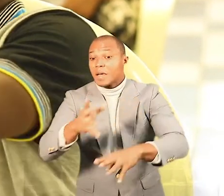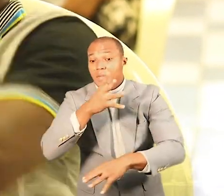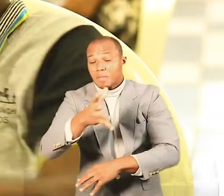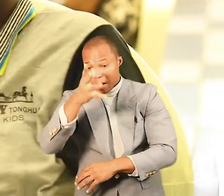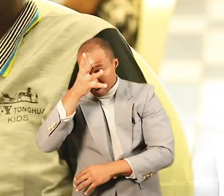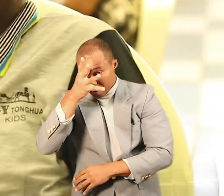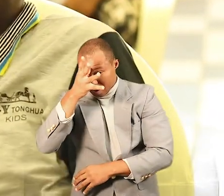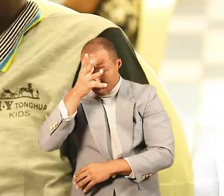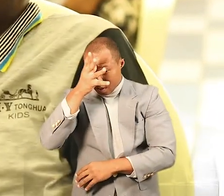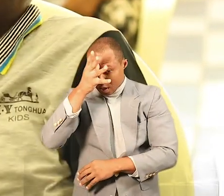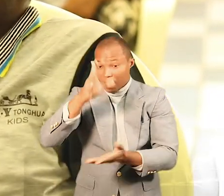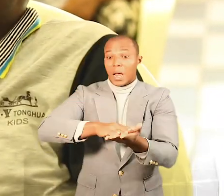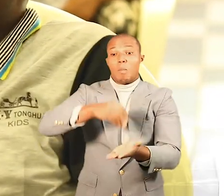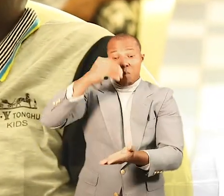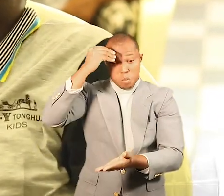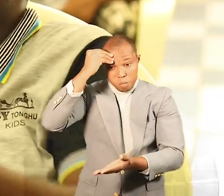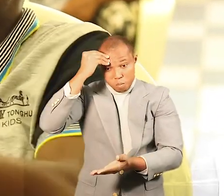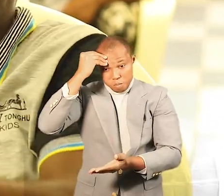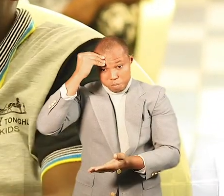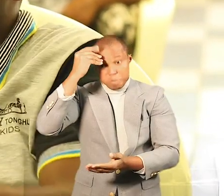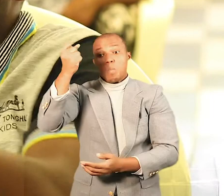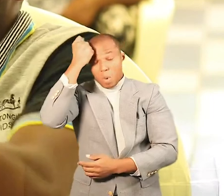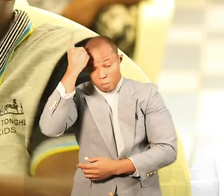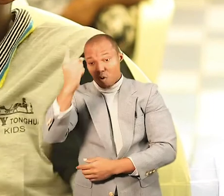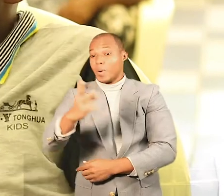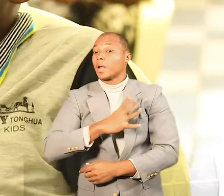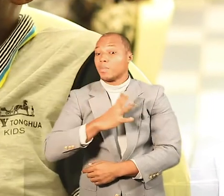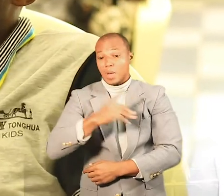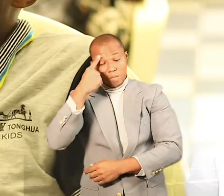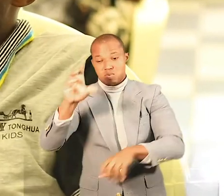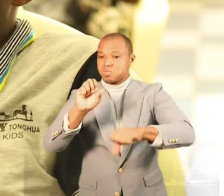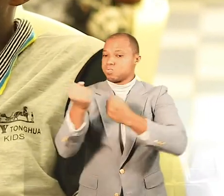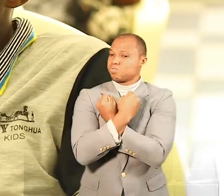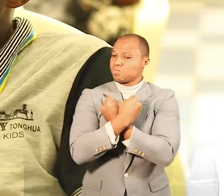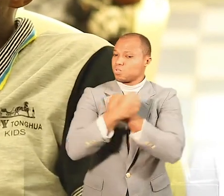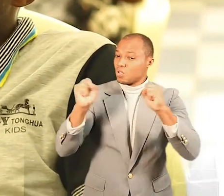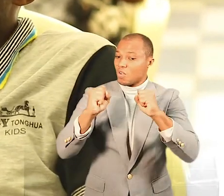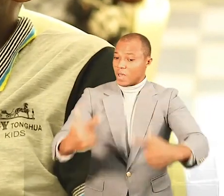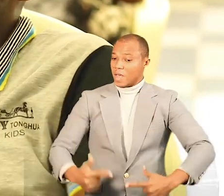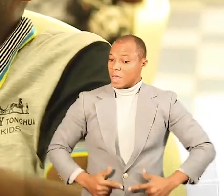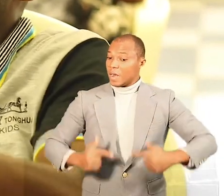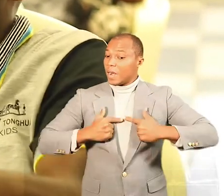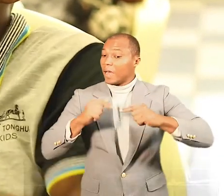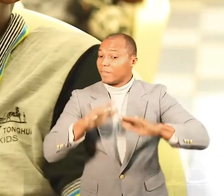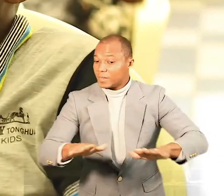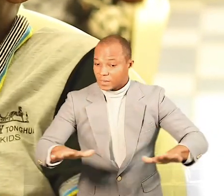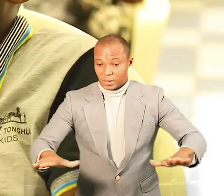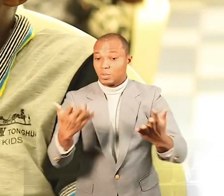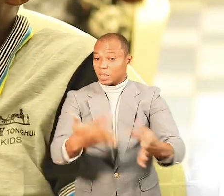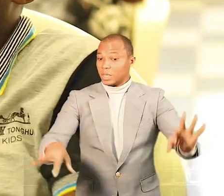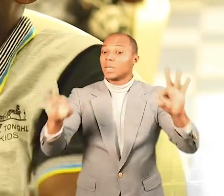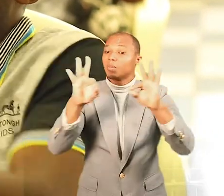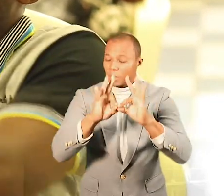sans dimanche, nous pouvons être encore mieux, être encore bon pour sauver la vie. Si des gens qui mettent au disponible pour sauver la vie,